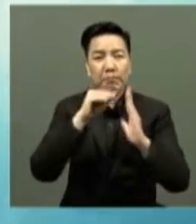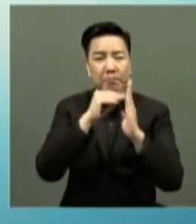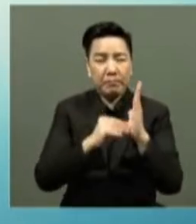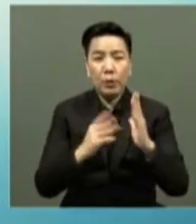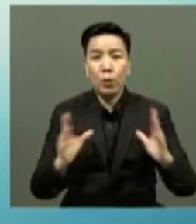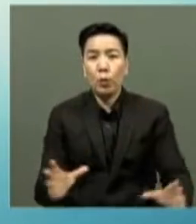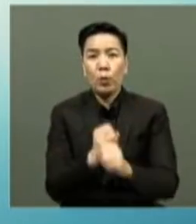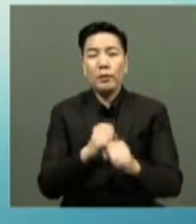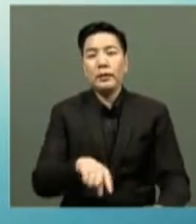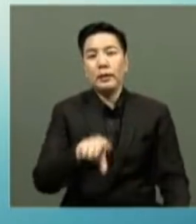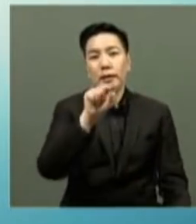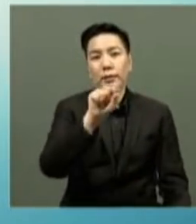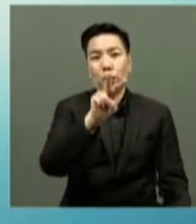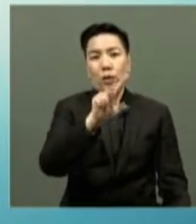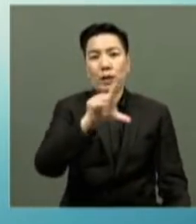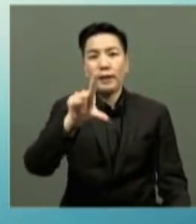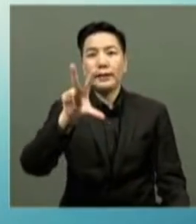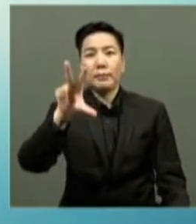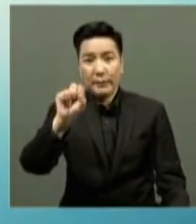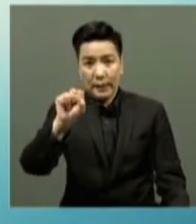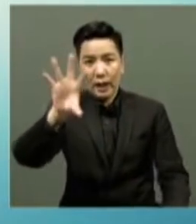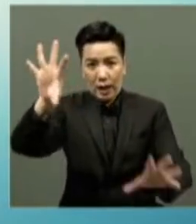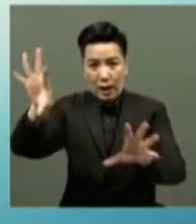ล้านคนครับที่ลงทะเบียนไม่สำเร็จไม่ผ่านนะครับข้อมูลของพี่น้องประชาชนที่ลงทะเบียนจำนวน22ล้าน 3